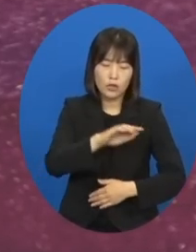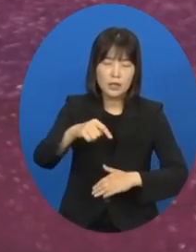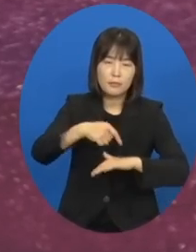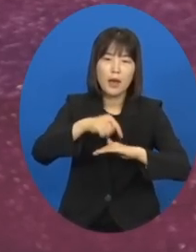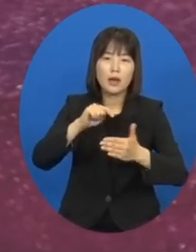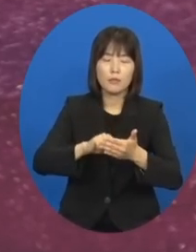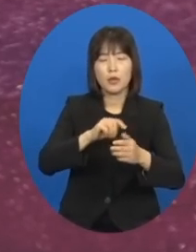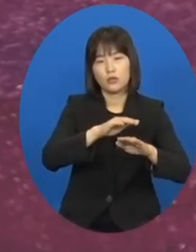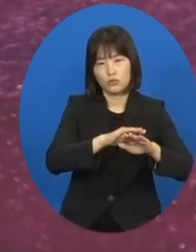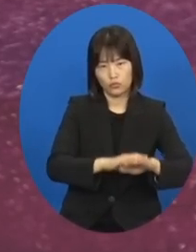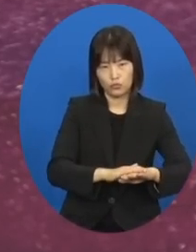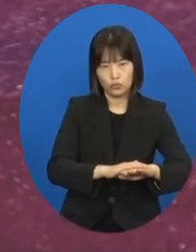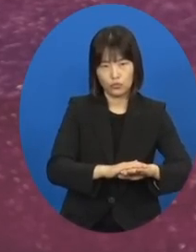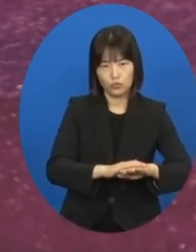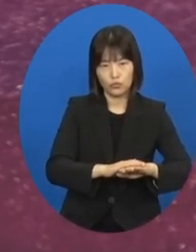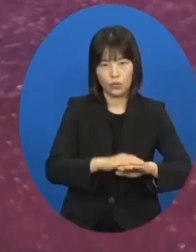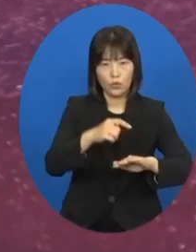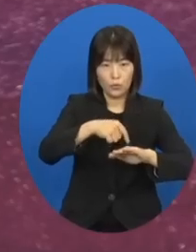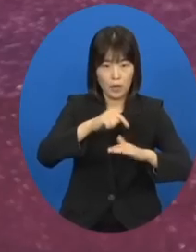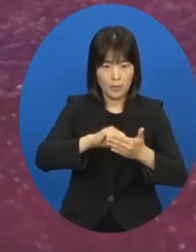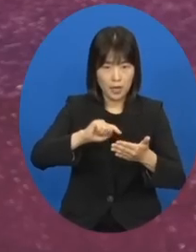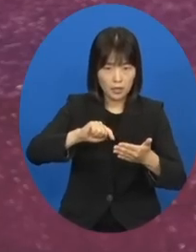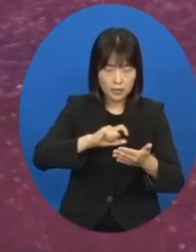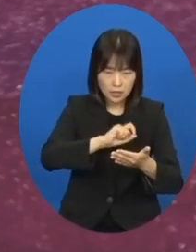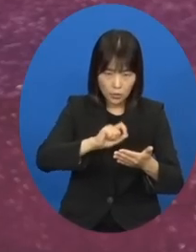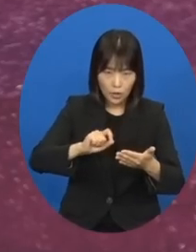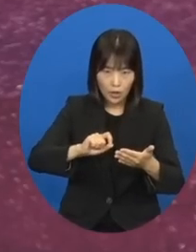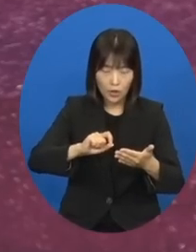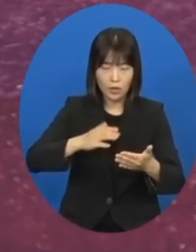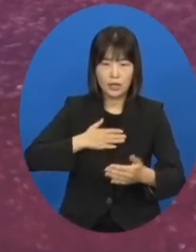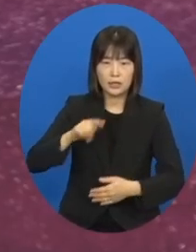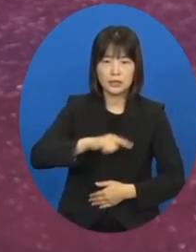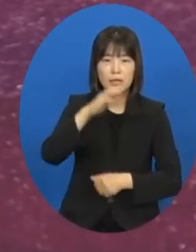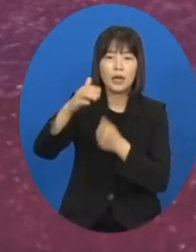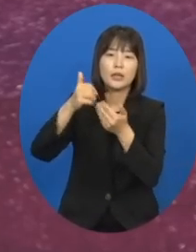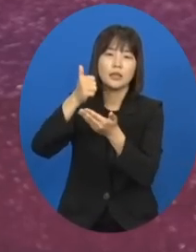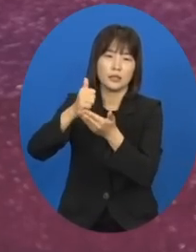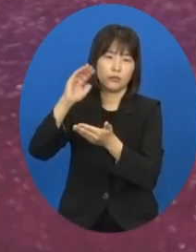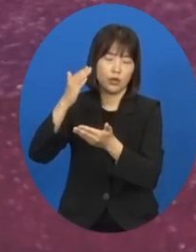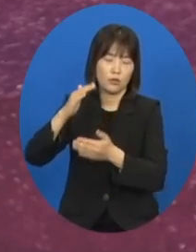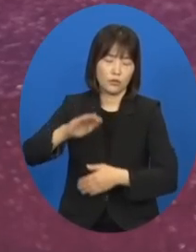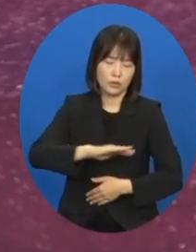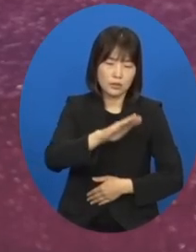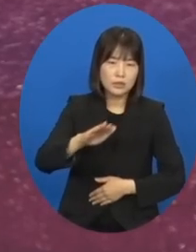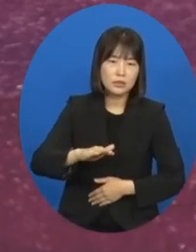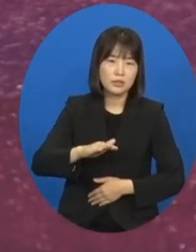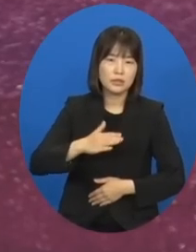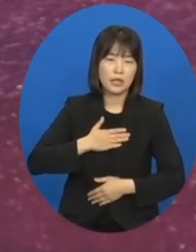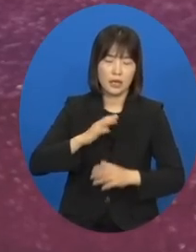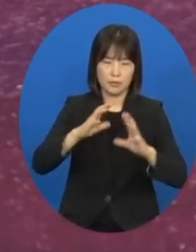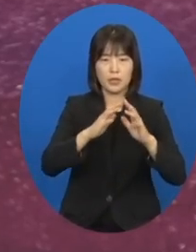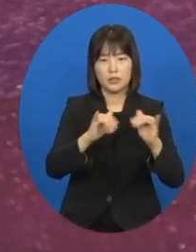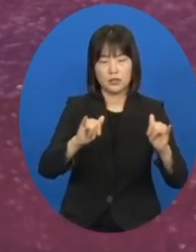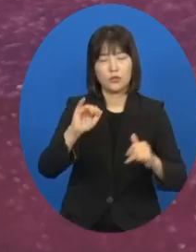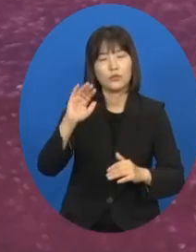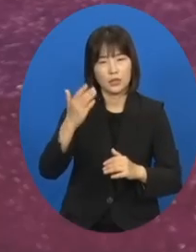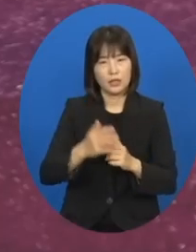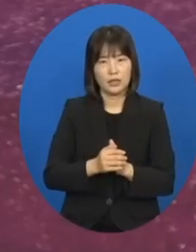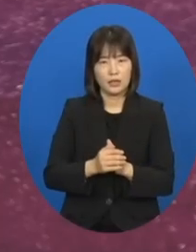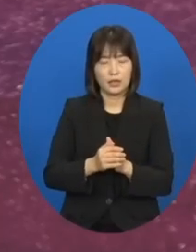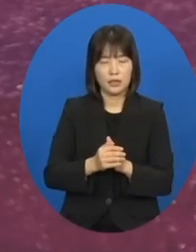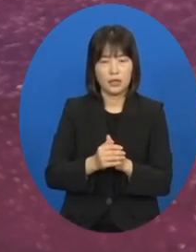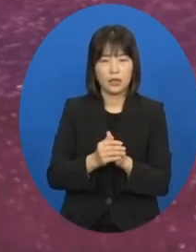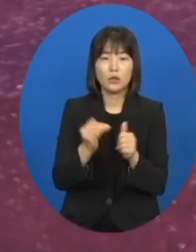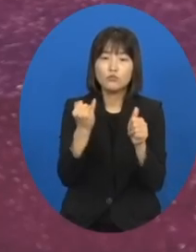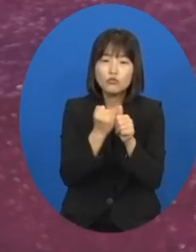마음에 두고요 마음의 기록하여 나는 그들의 하나님이 되고 그들은 나의 백성이 지금 신랑 신부이 부부가 된다는